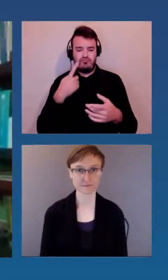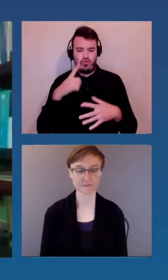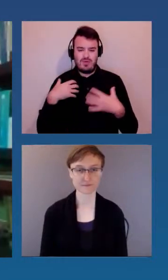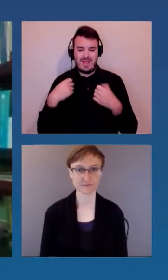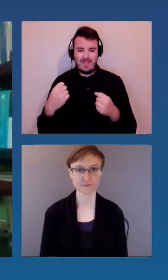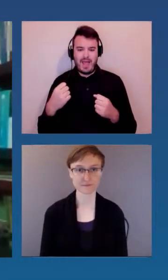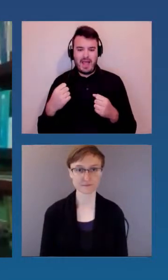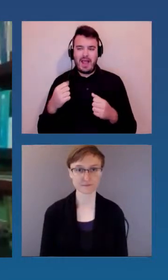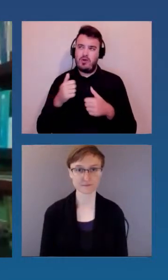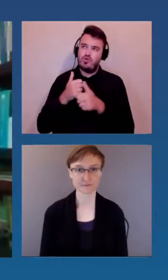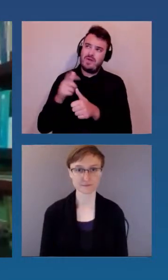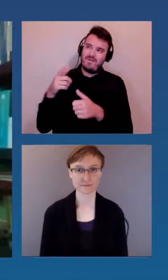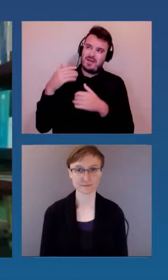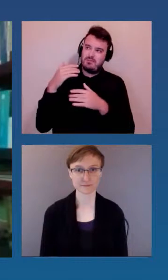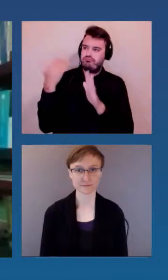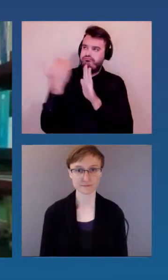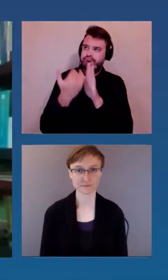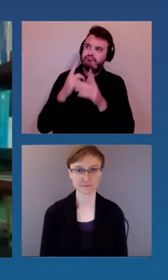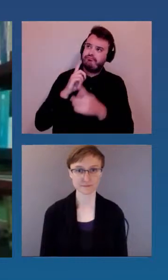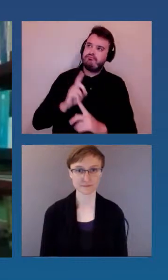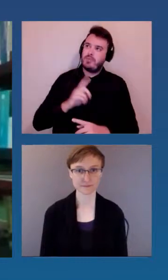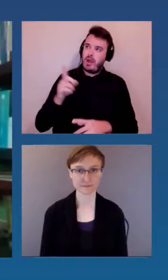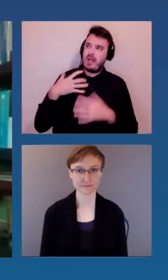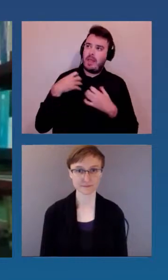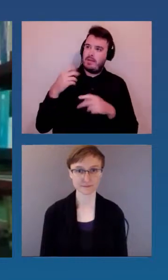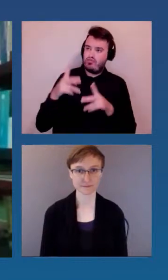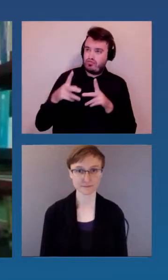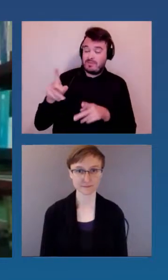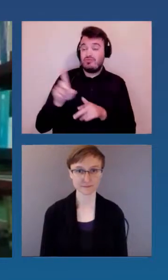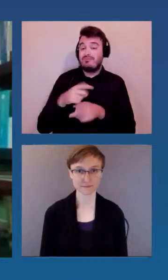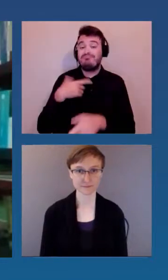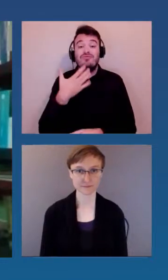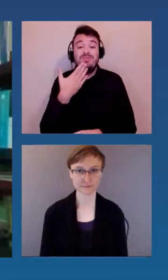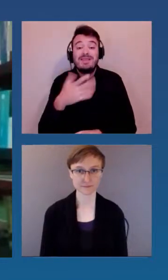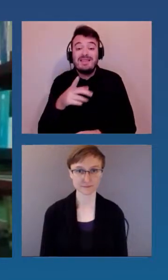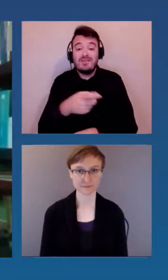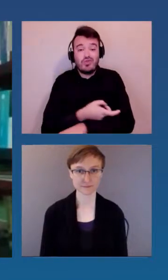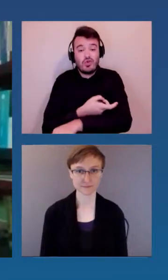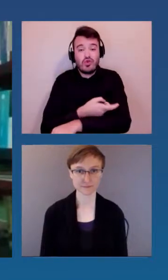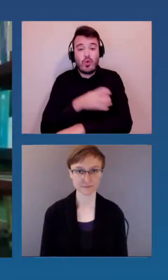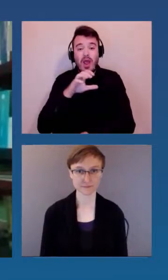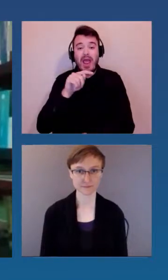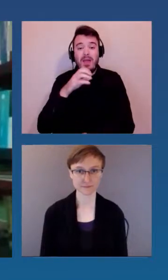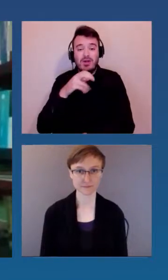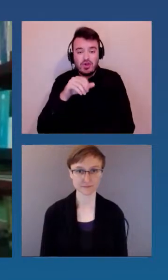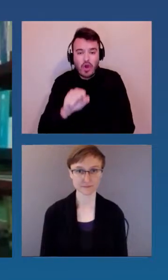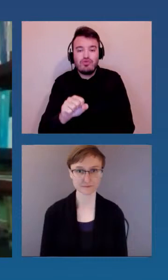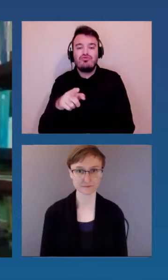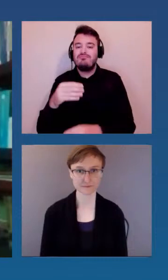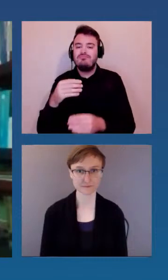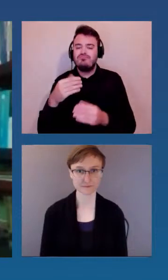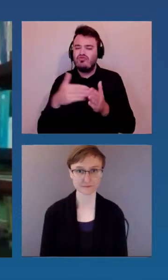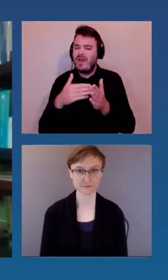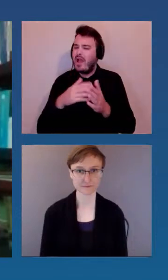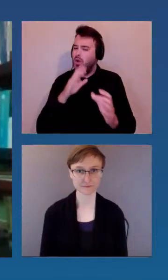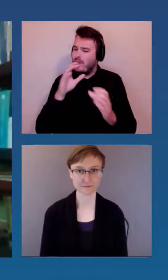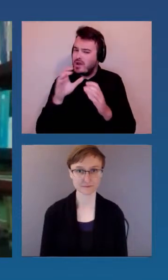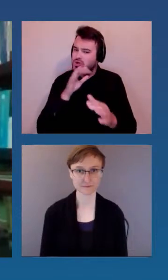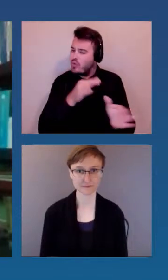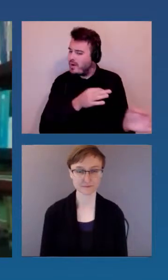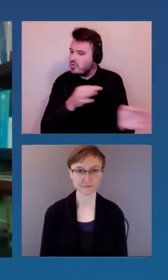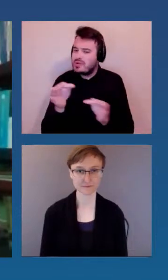toutes les adaptations possibles et parfois impossibles dans nos institutions, dans nos